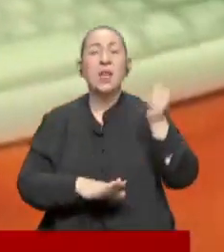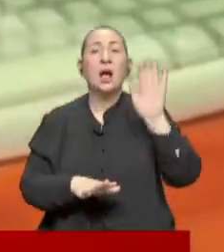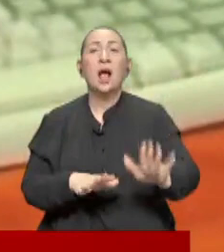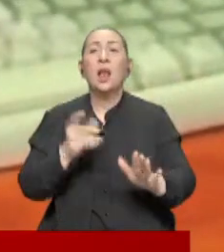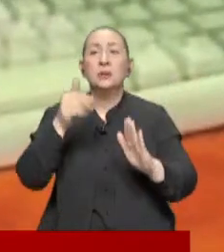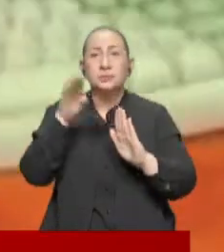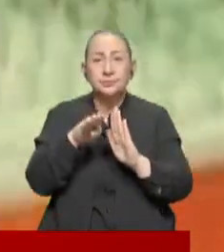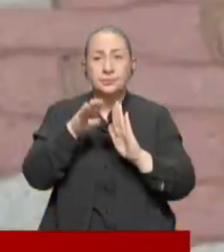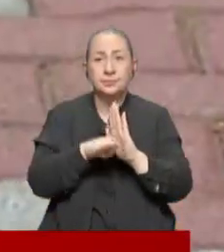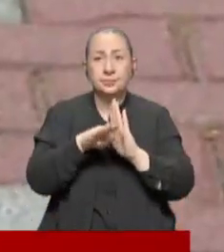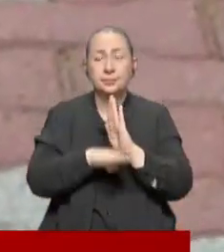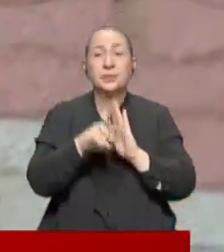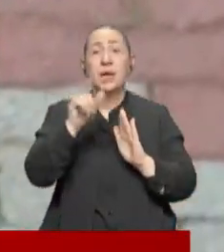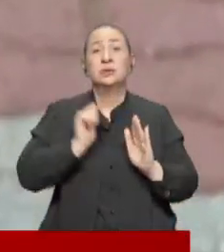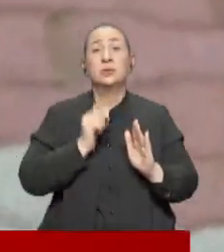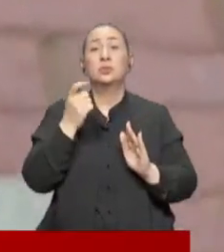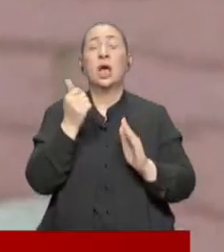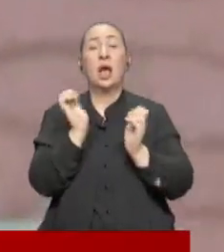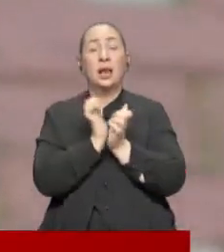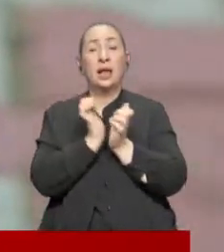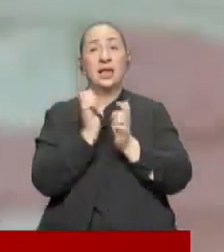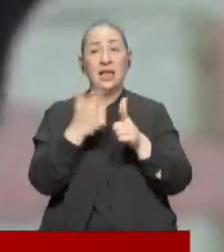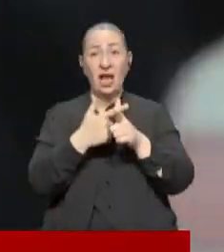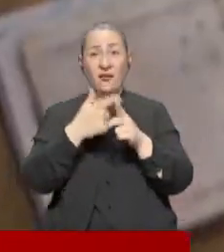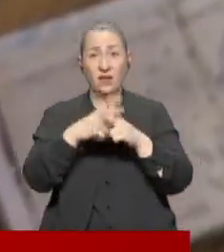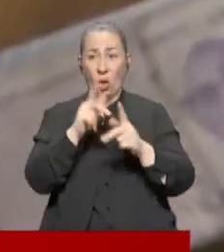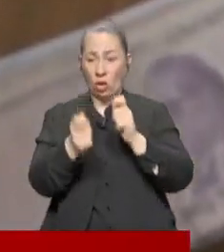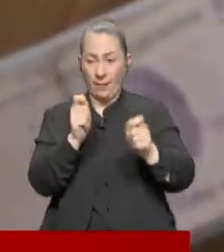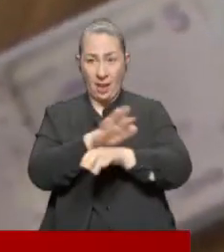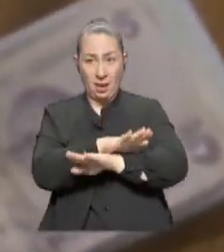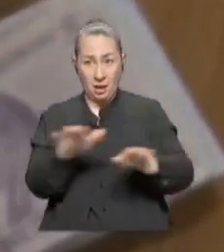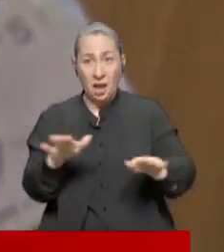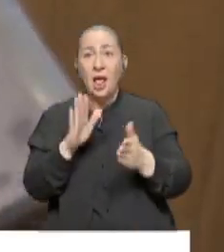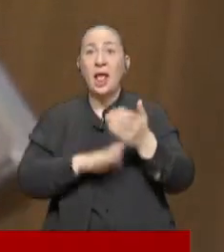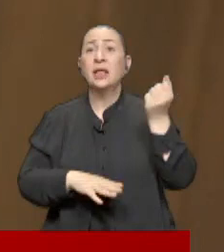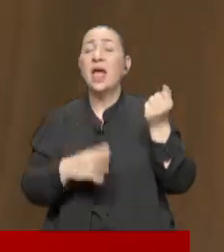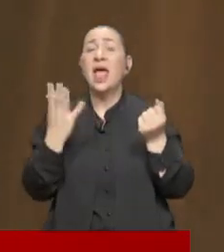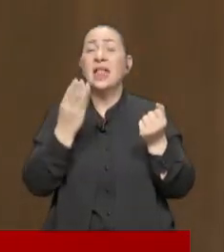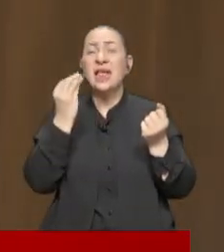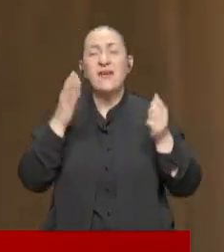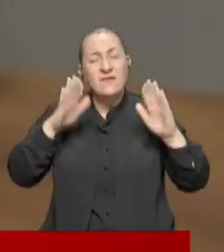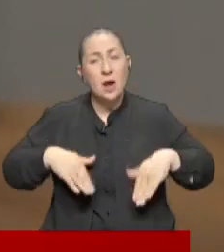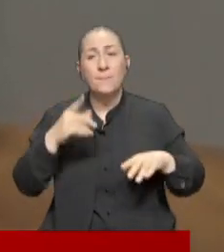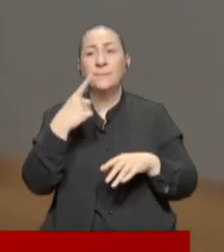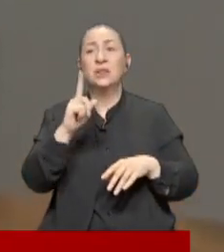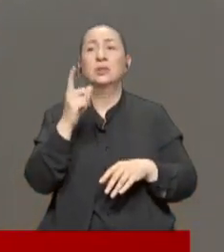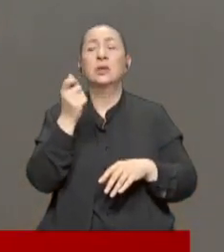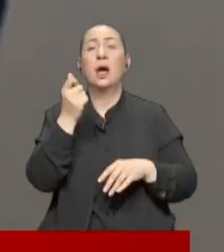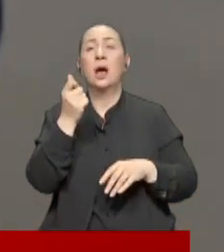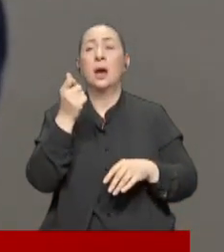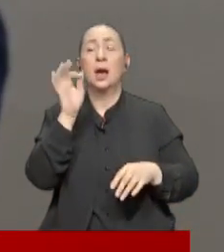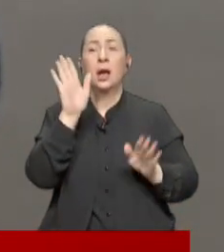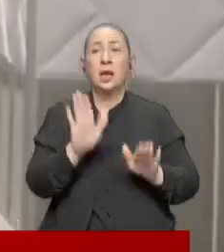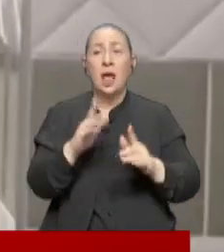ay azalıyor. Bir asgari ücretli ailenin kira ve faturaları ödedikten sonra elinde en iyi ihtimalle 1096 lira